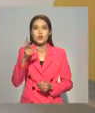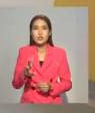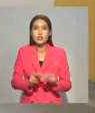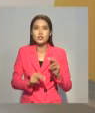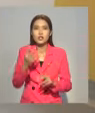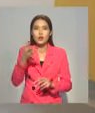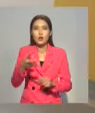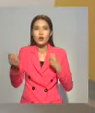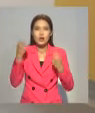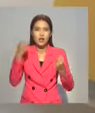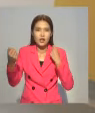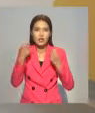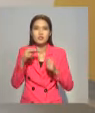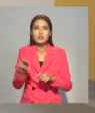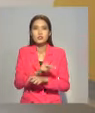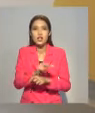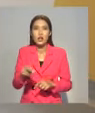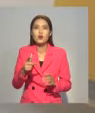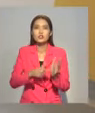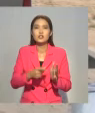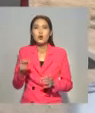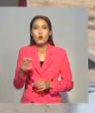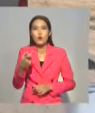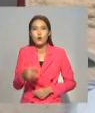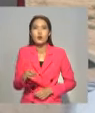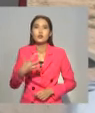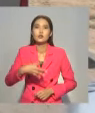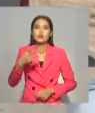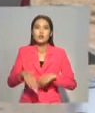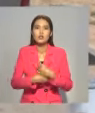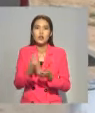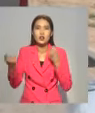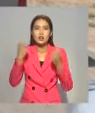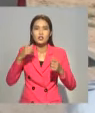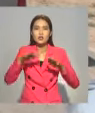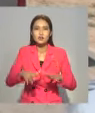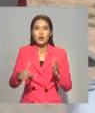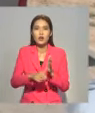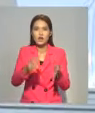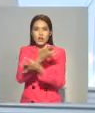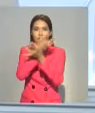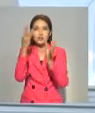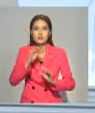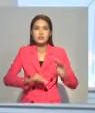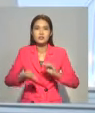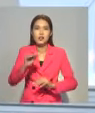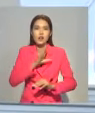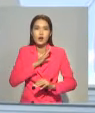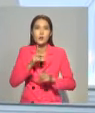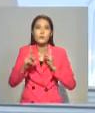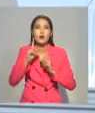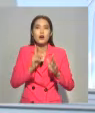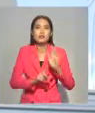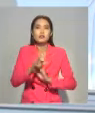дене шынықтыру сауықтыру кешені, 7 хоккей корты және 54 жаңа спорт алаңы мен 6 мәдениет нысаны салынды.